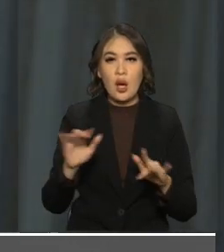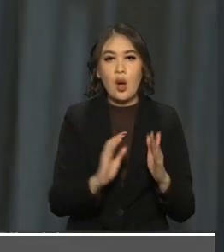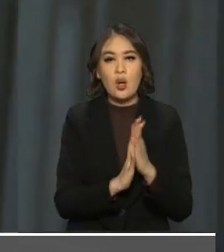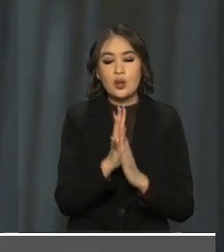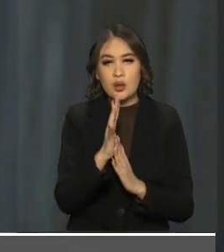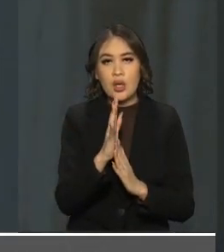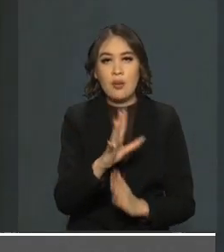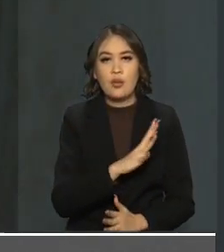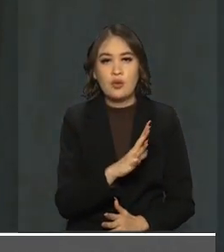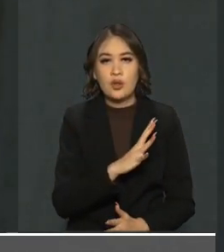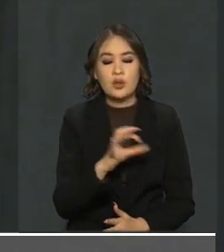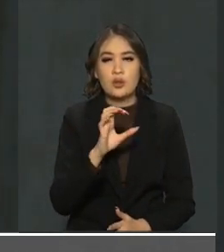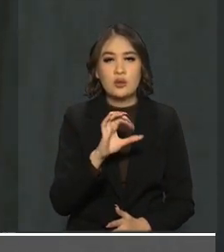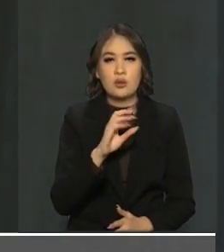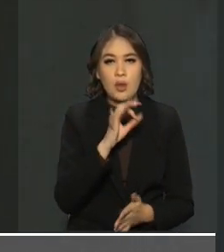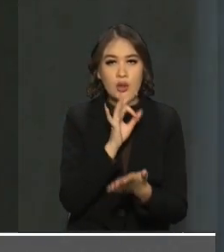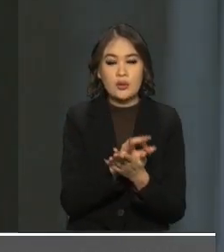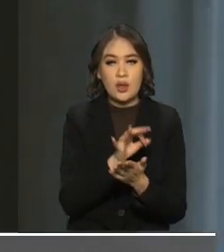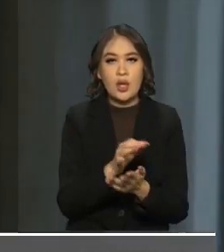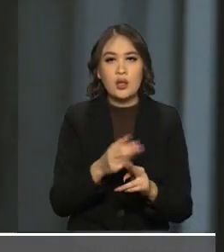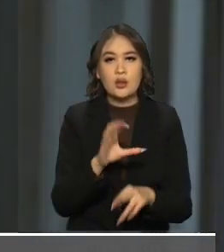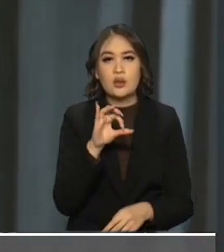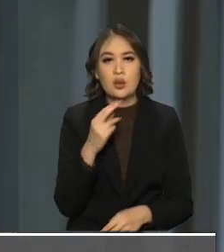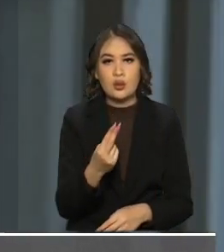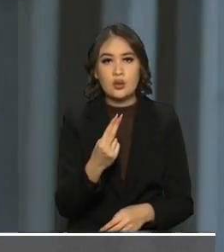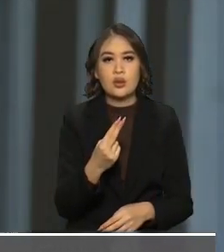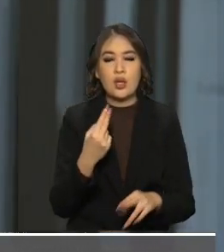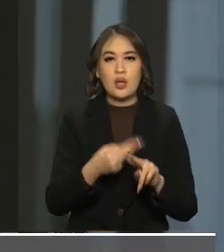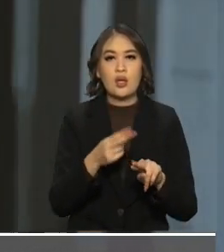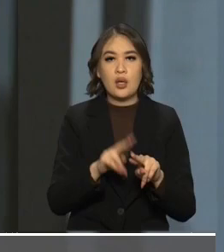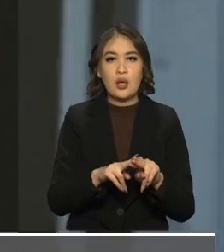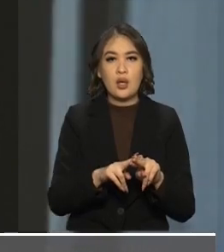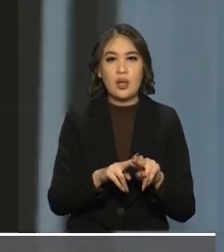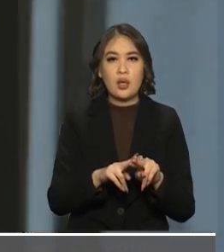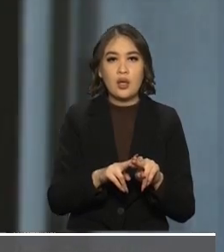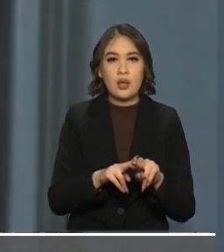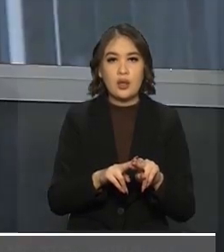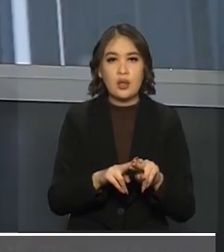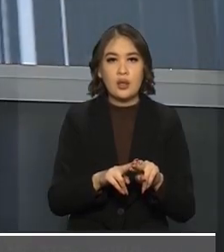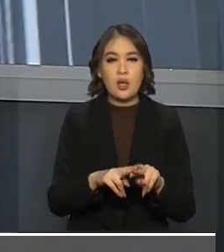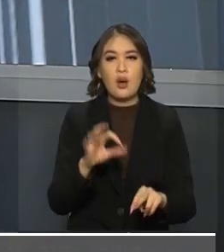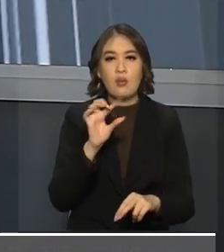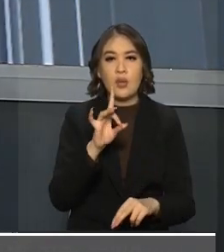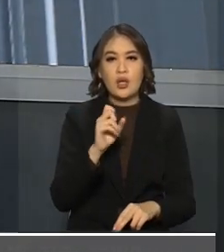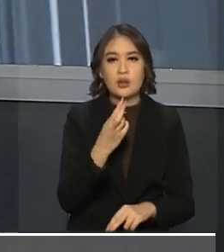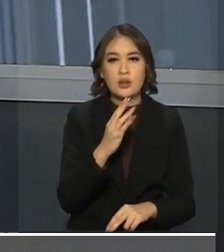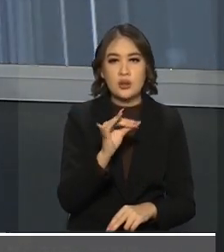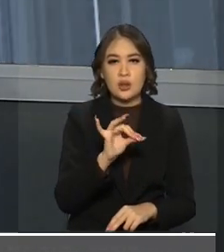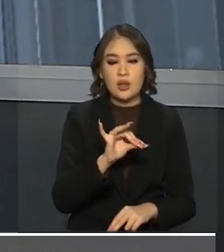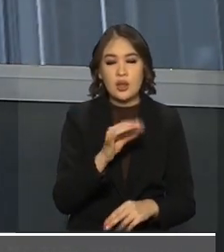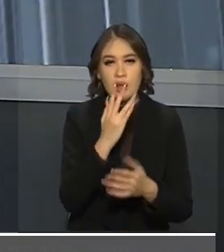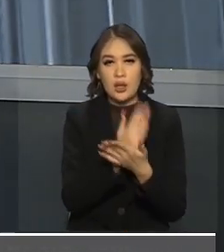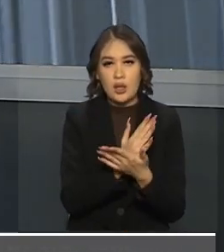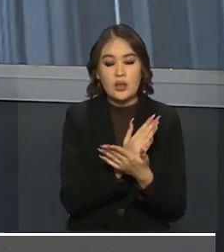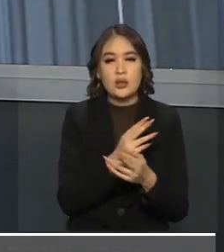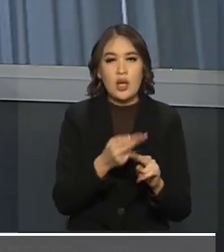на некоторых ответственных социальных предприятиях это имеется. И как бы есть образцовые даже практики, будем так говорить. Но